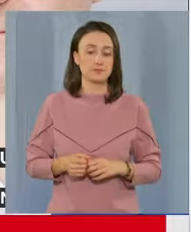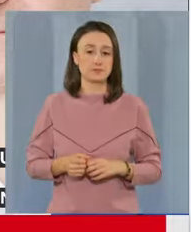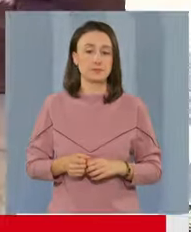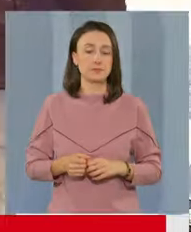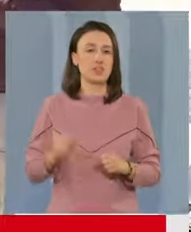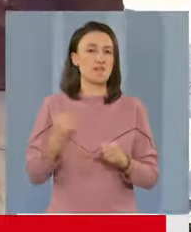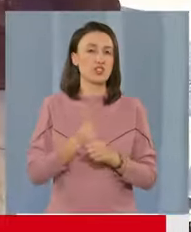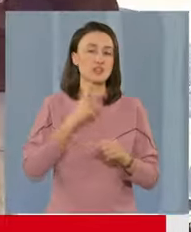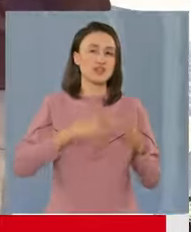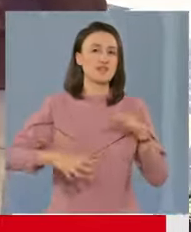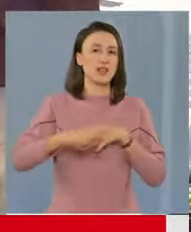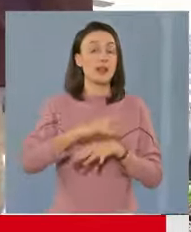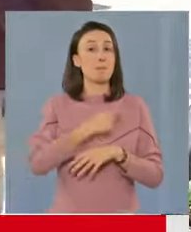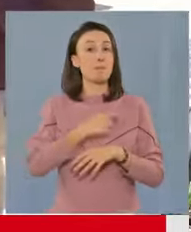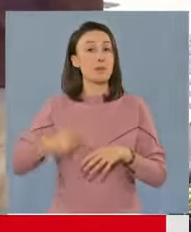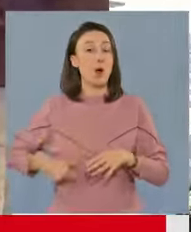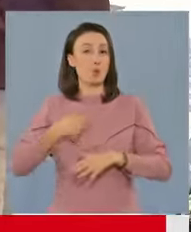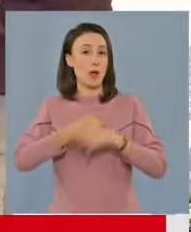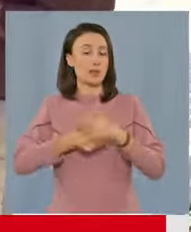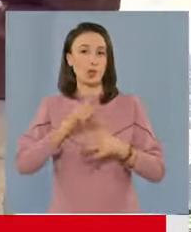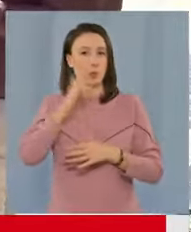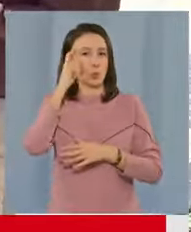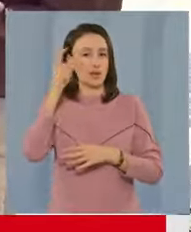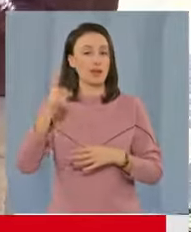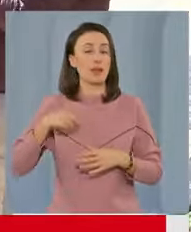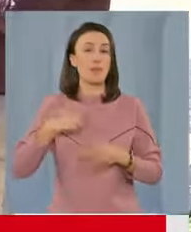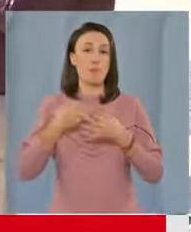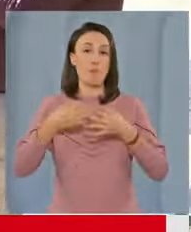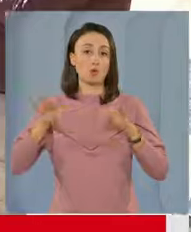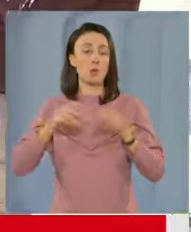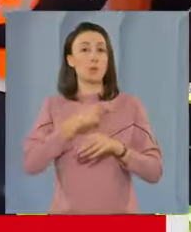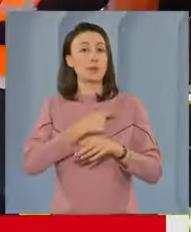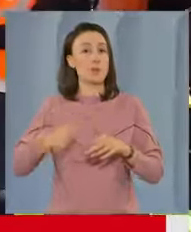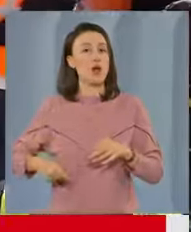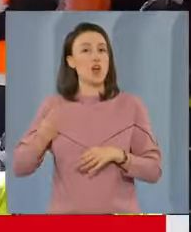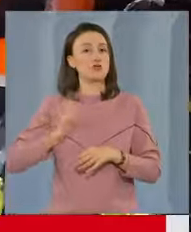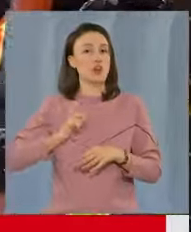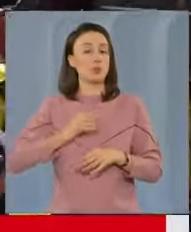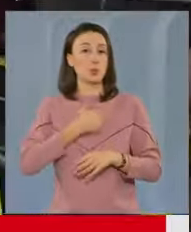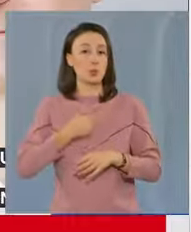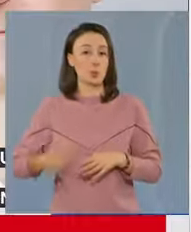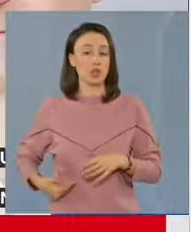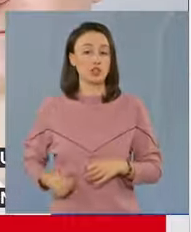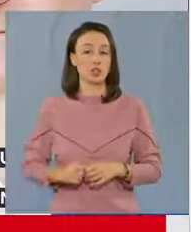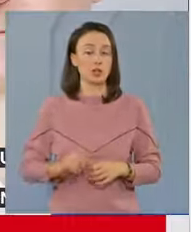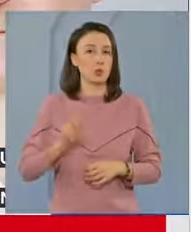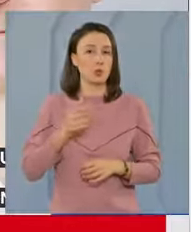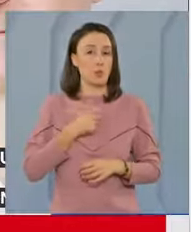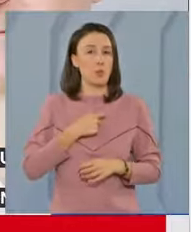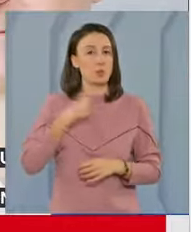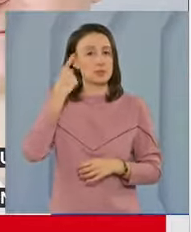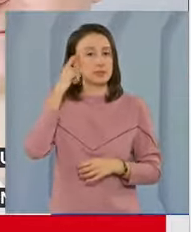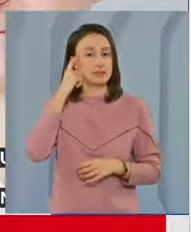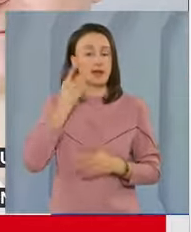face circ. Edilul Capitalei nu crede că Piedone este modelul de primar pe care l-așteaptă bucureștenii. Am tot gândit care